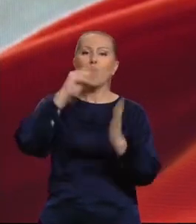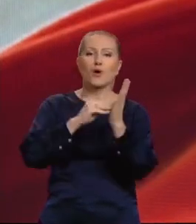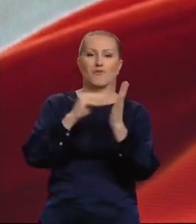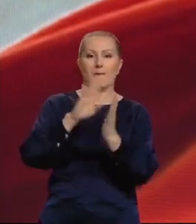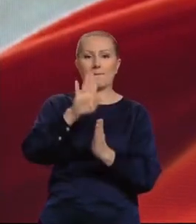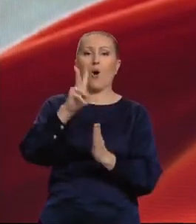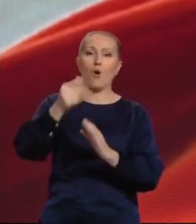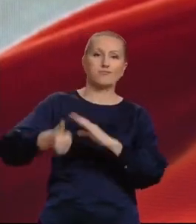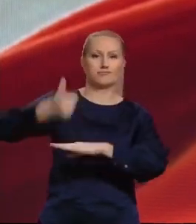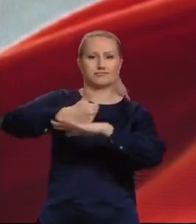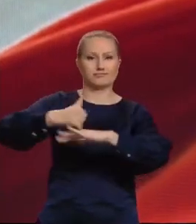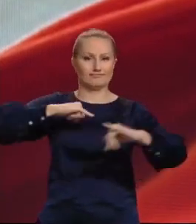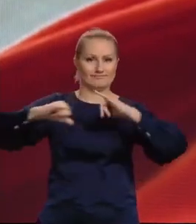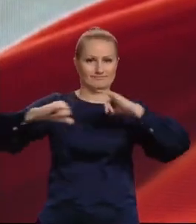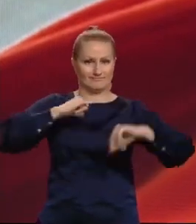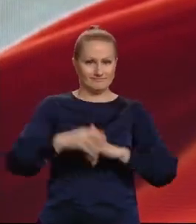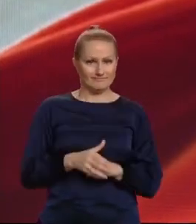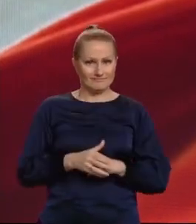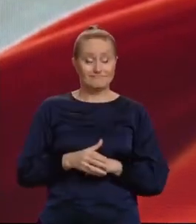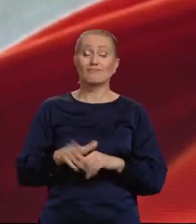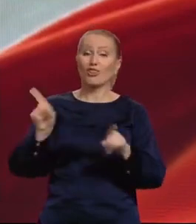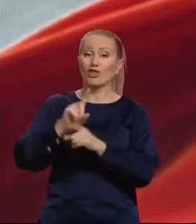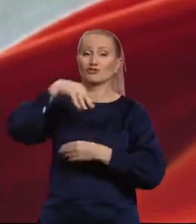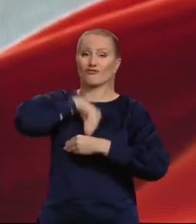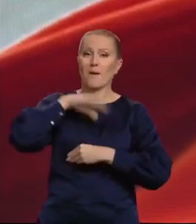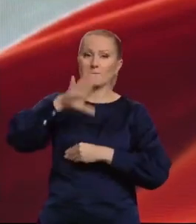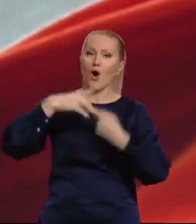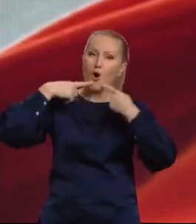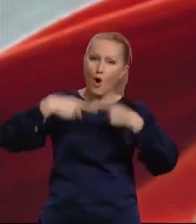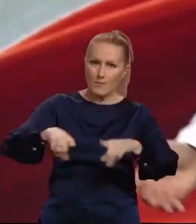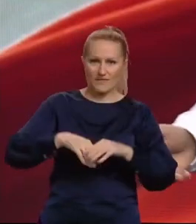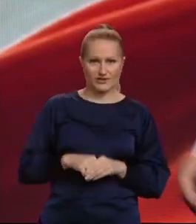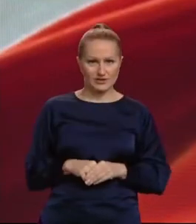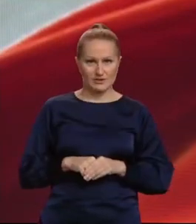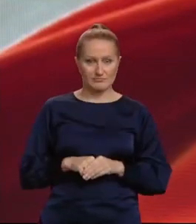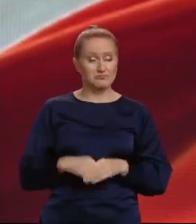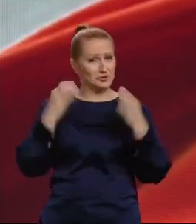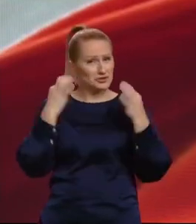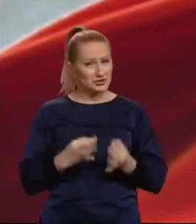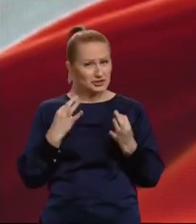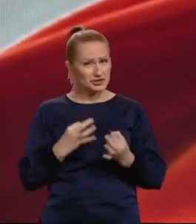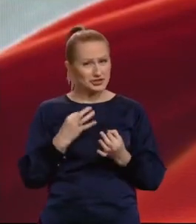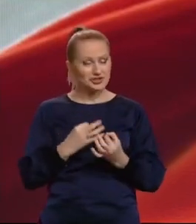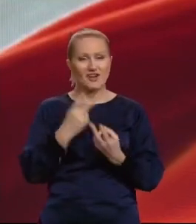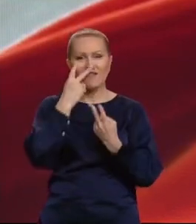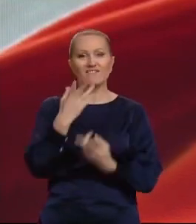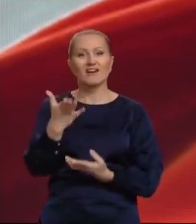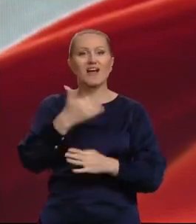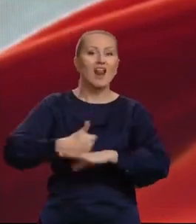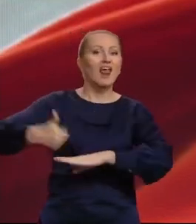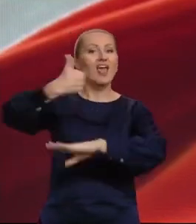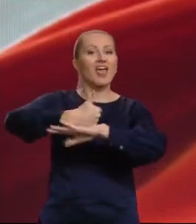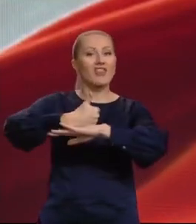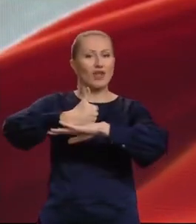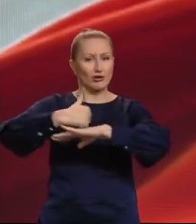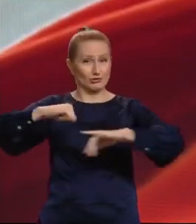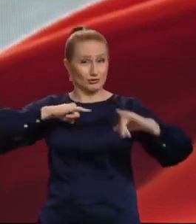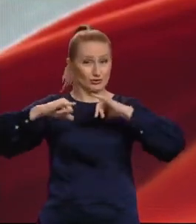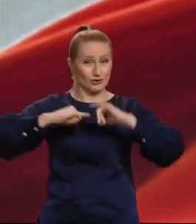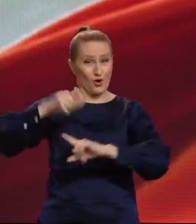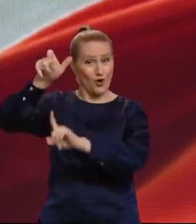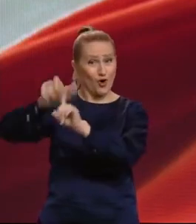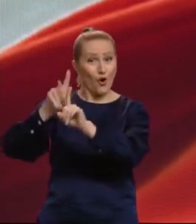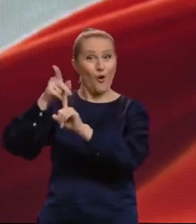przywódcy. I odpowiedzialni przywódcy. My dzisiaj mamy lidera tego obozu rządzącego